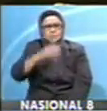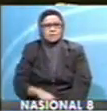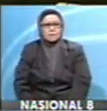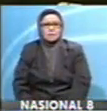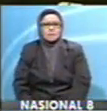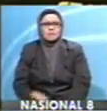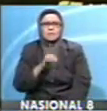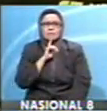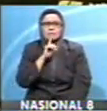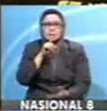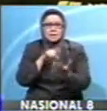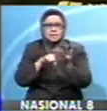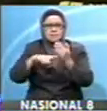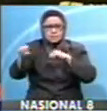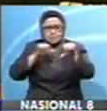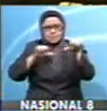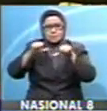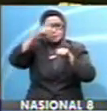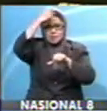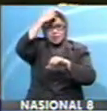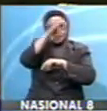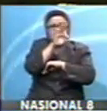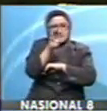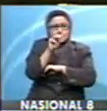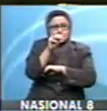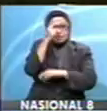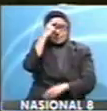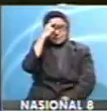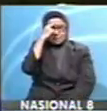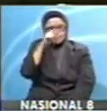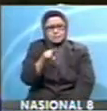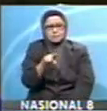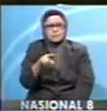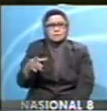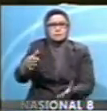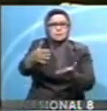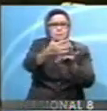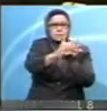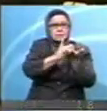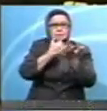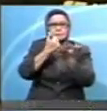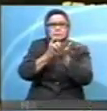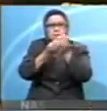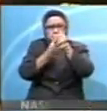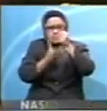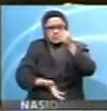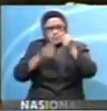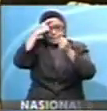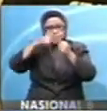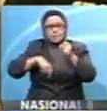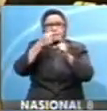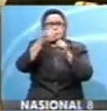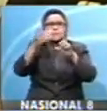ini adalah aktiviti Selangor FM untuk kutip dana untuk mangsa banjirlah di